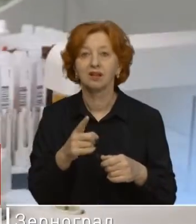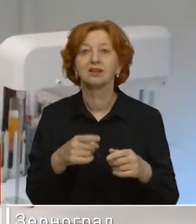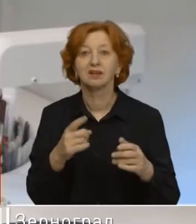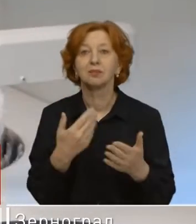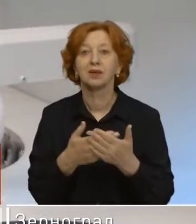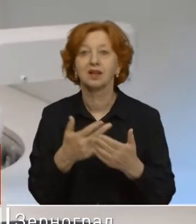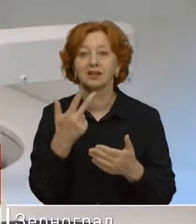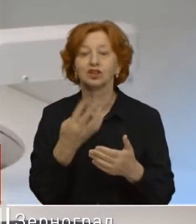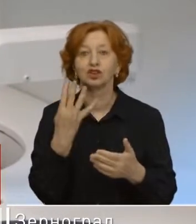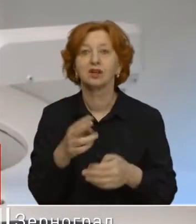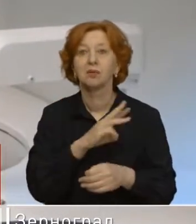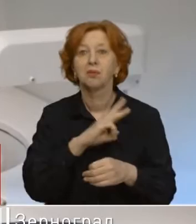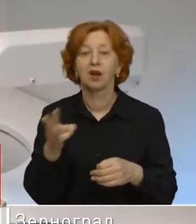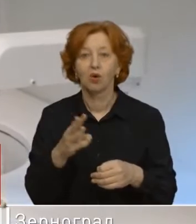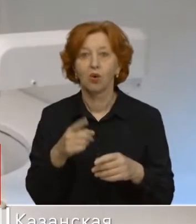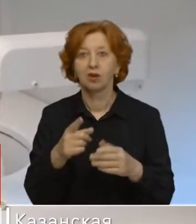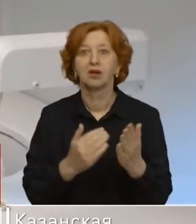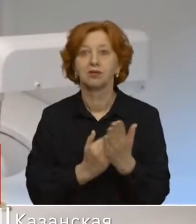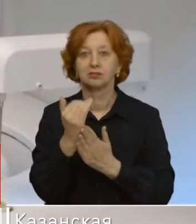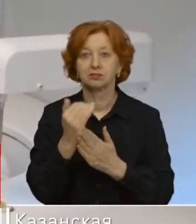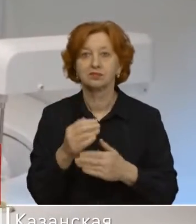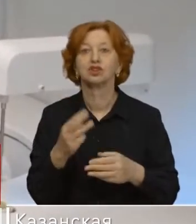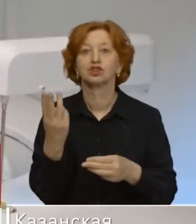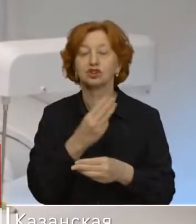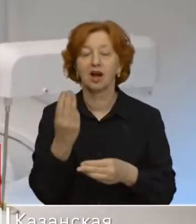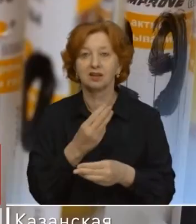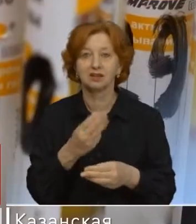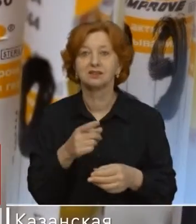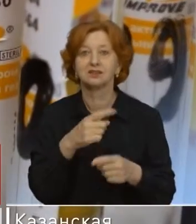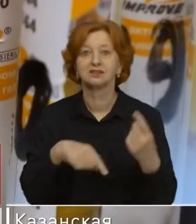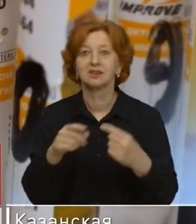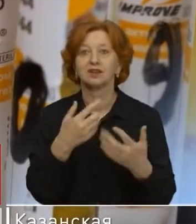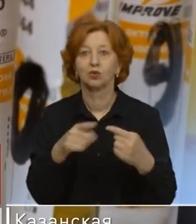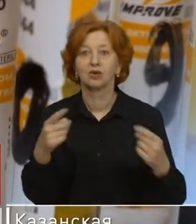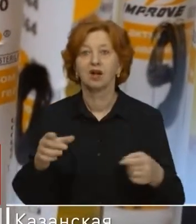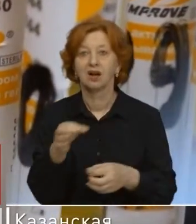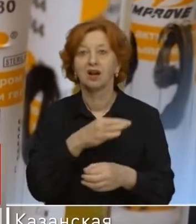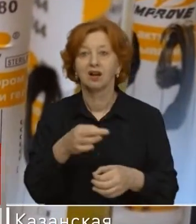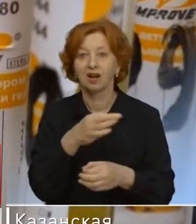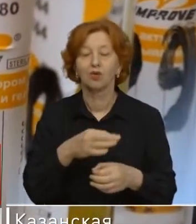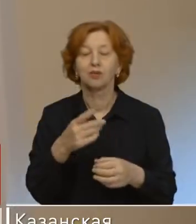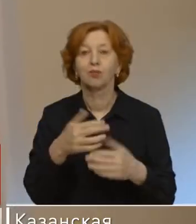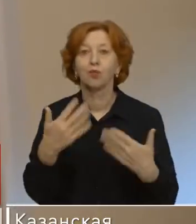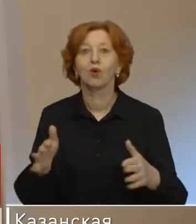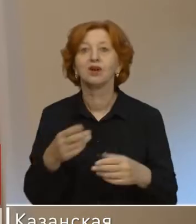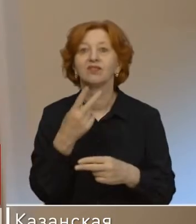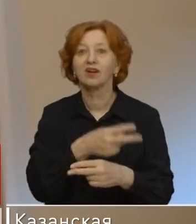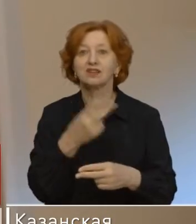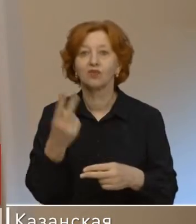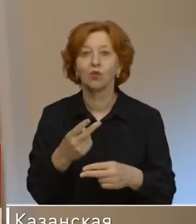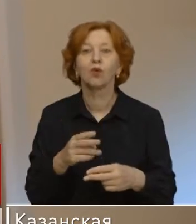почти 34 миллиона получит ЦГБ Каменска-Шахтинского на закупку медицинского кислорода. Больше 22